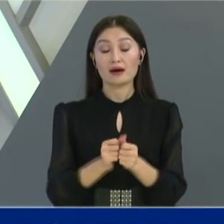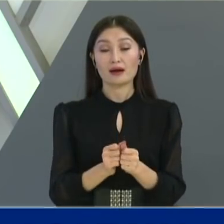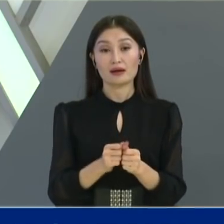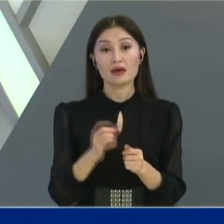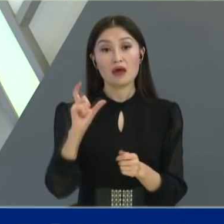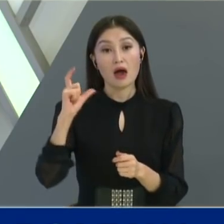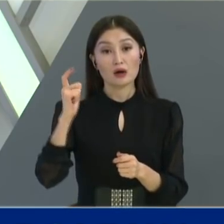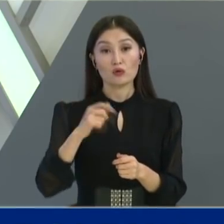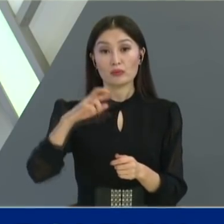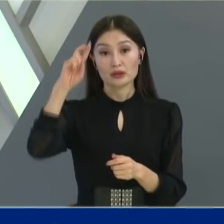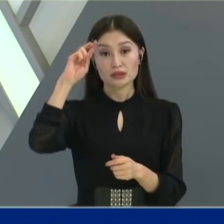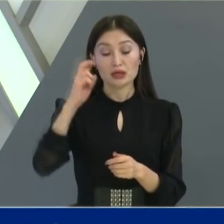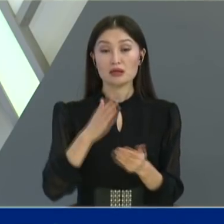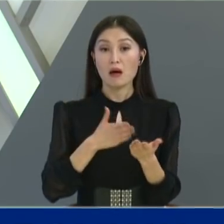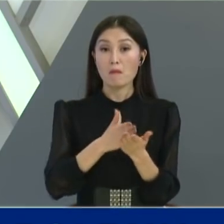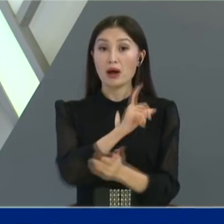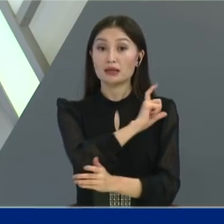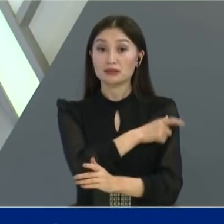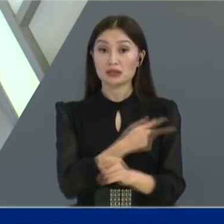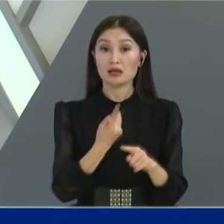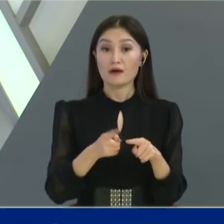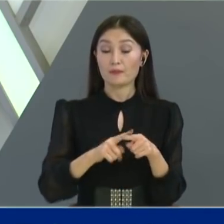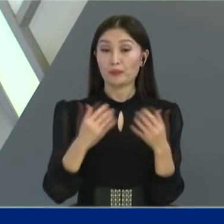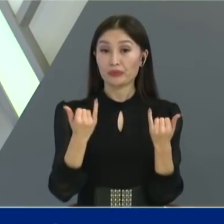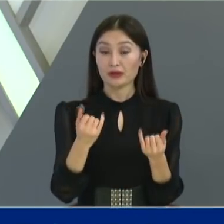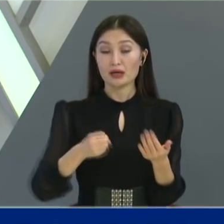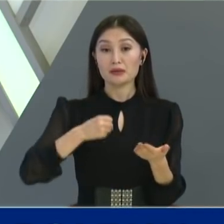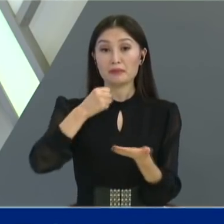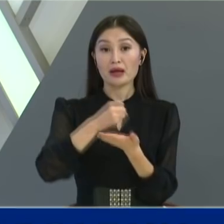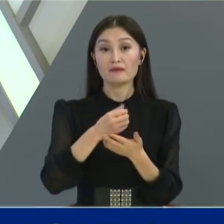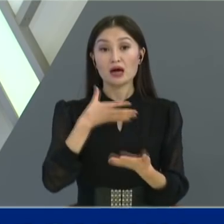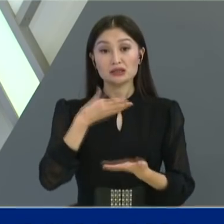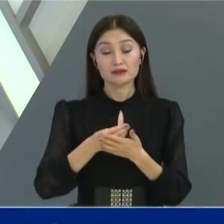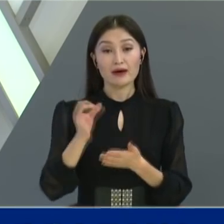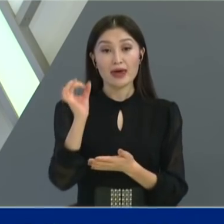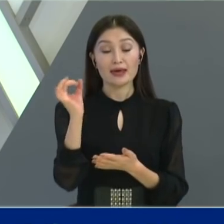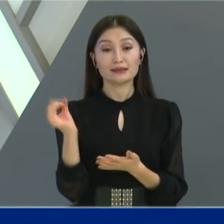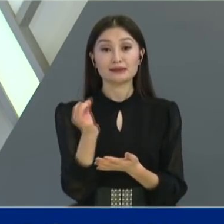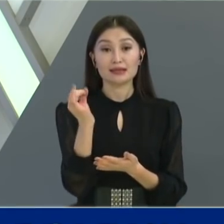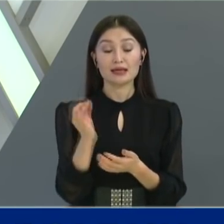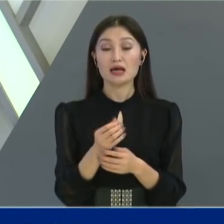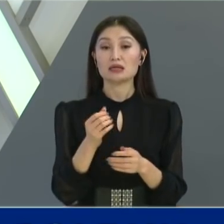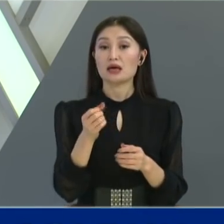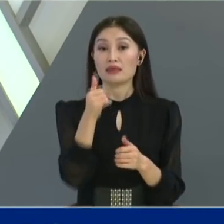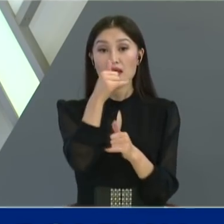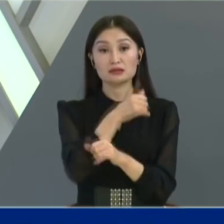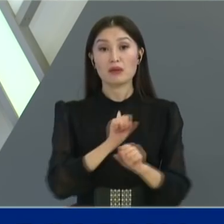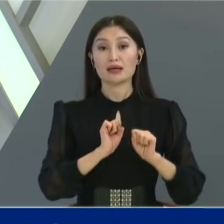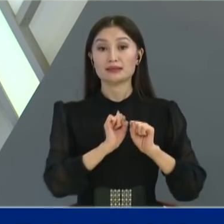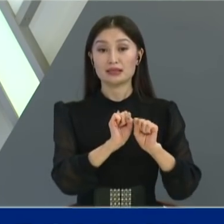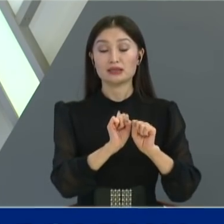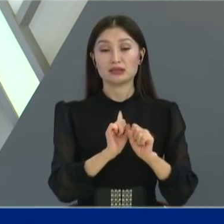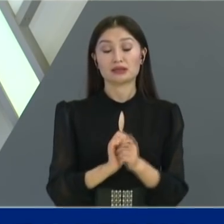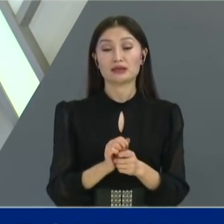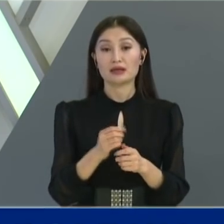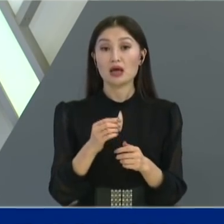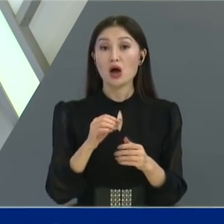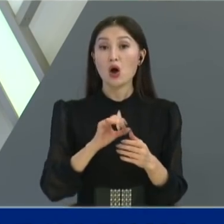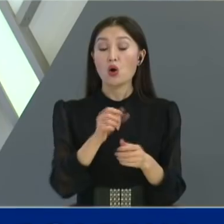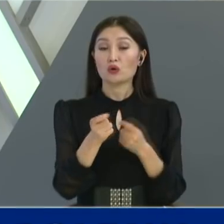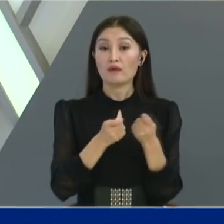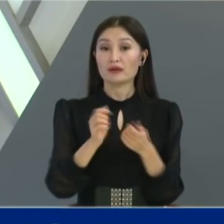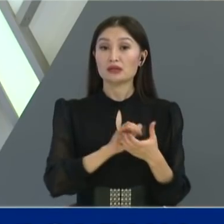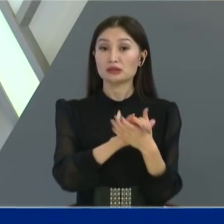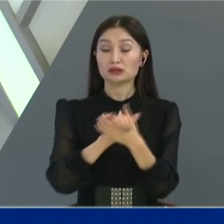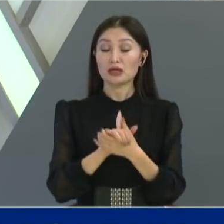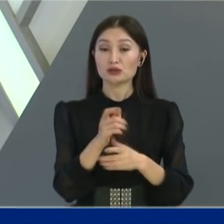эксперты. По их словам, политсилы, которые сейчас продвигают свои интересы, не смогли защитить некоторых инвесторов. Руководитель Союза